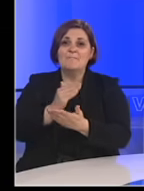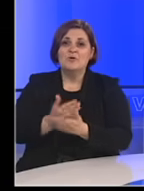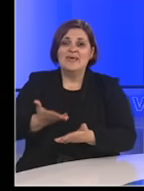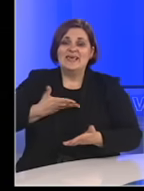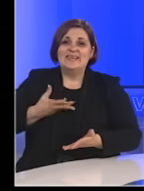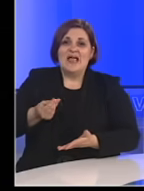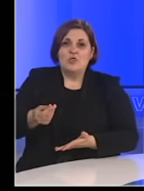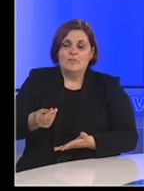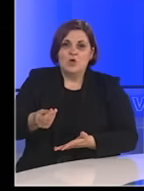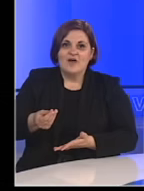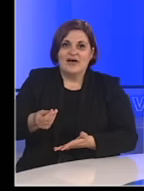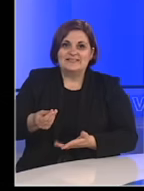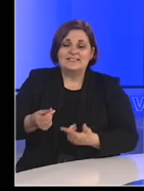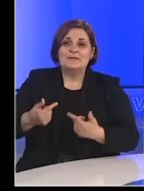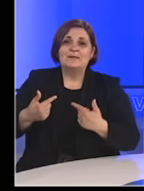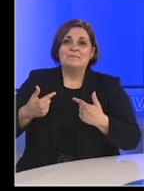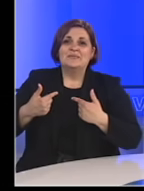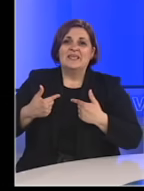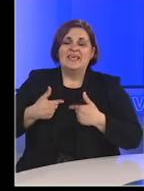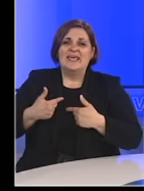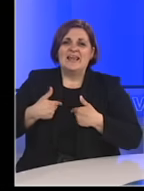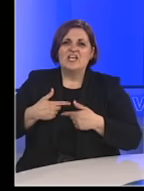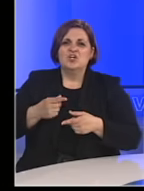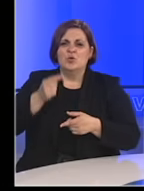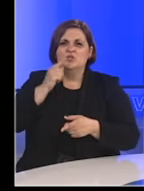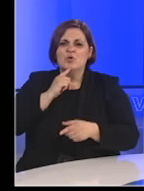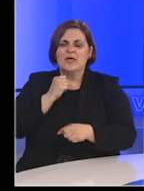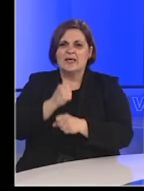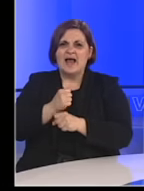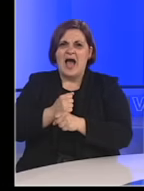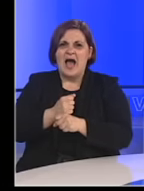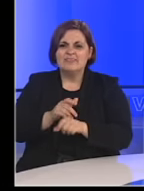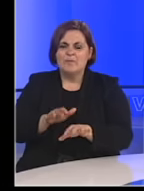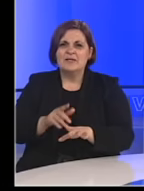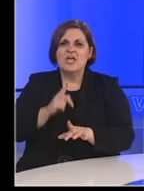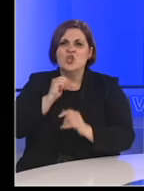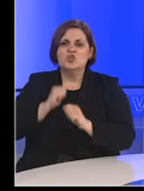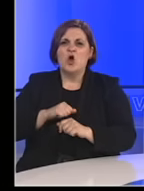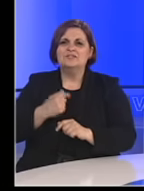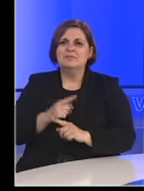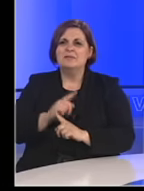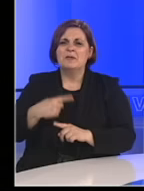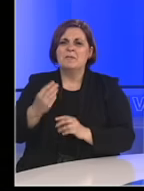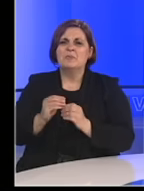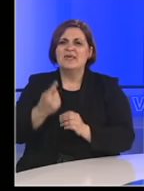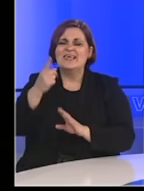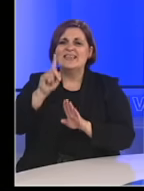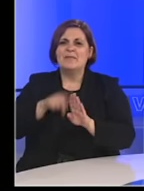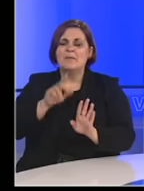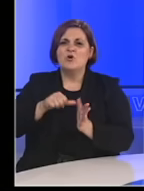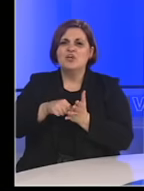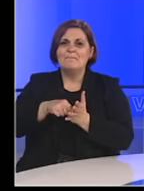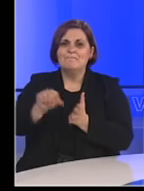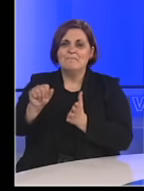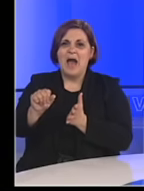dobiju sredstva. Također od našeg operatera koji radi za nas, koji je, do sad smo imali jedan program da se samo jednom mjesečno može